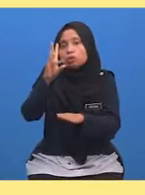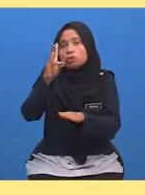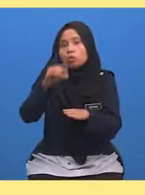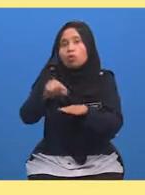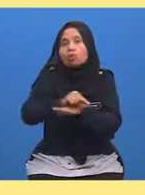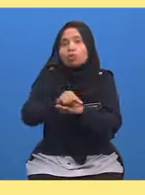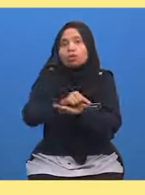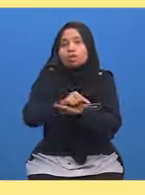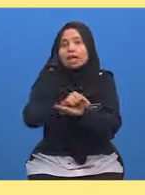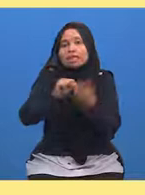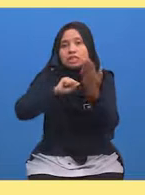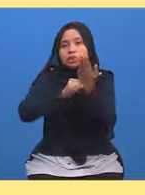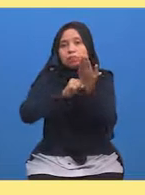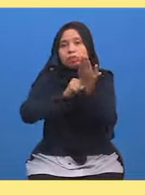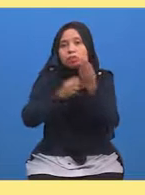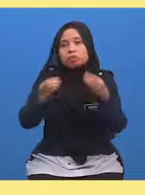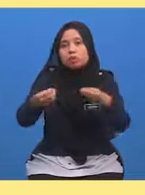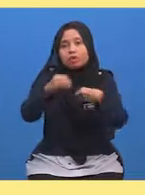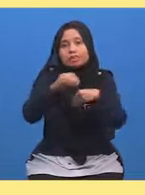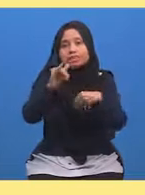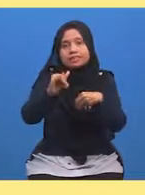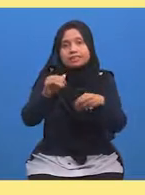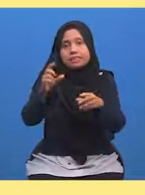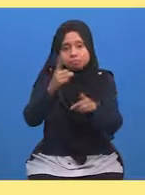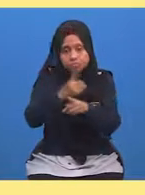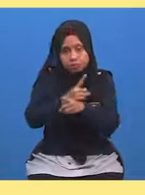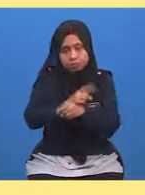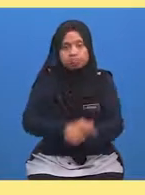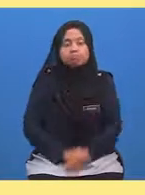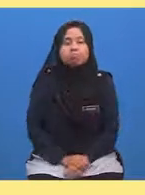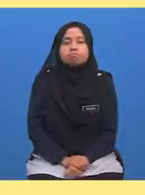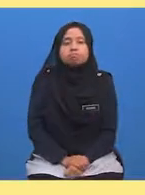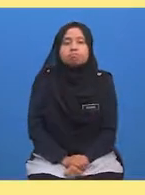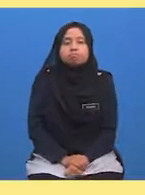menggunakan sumber-sumber organisasi dengan cekap.